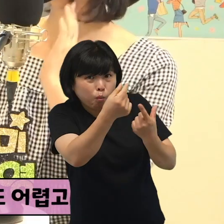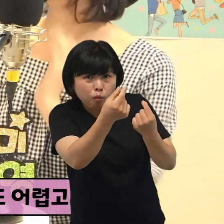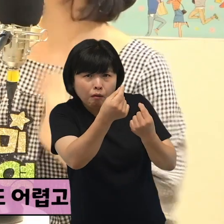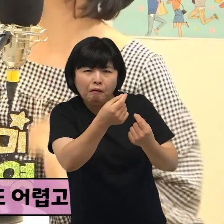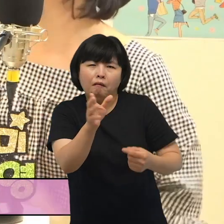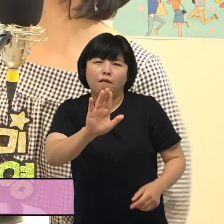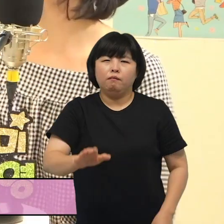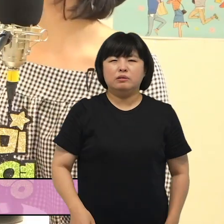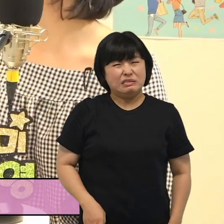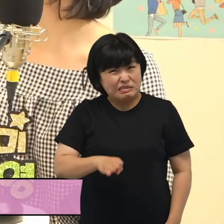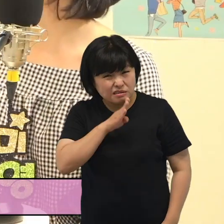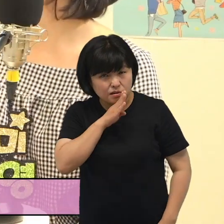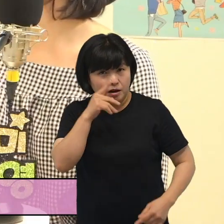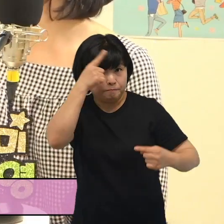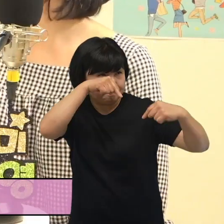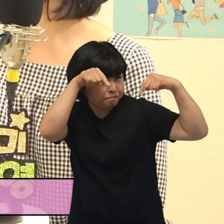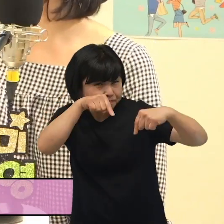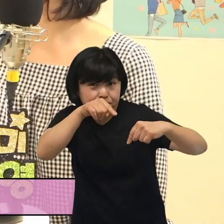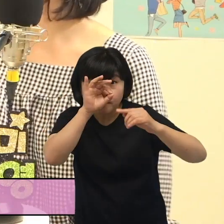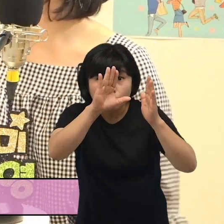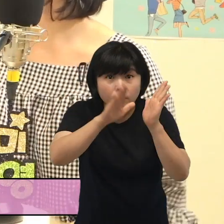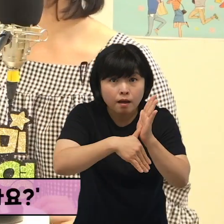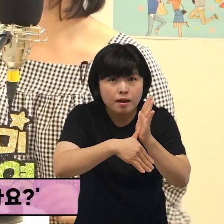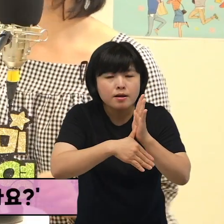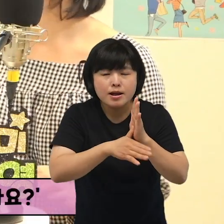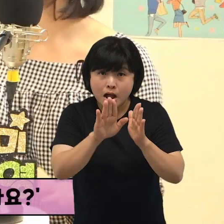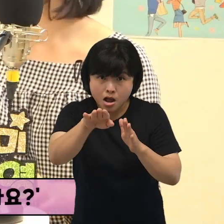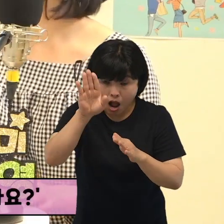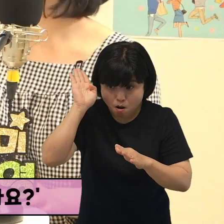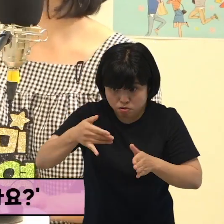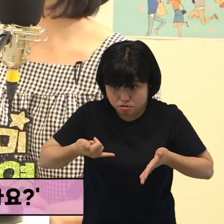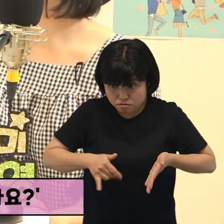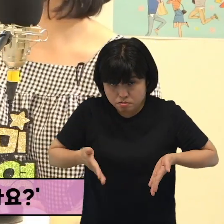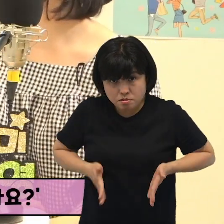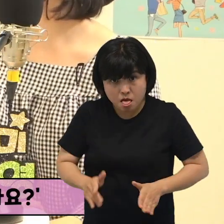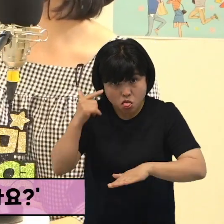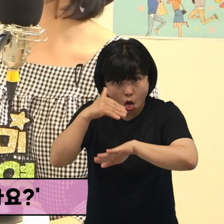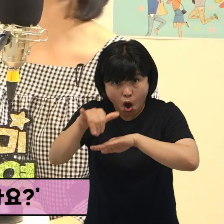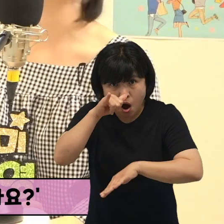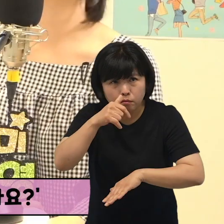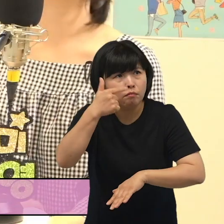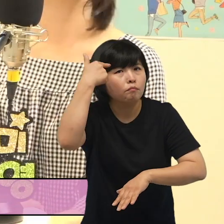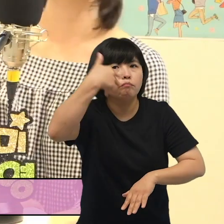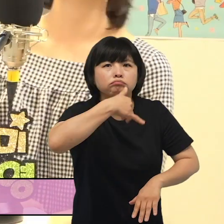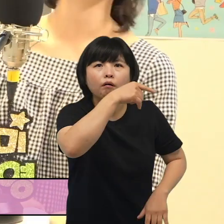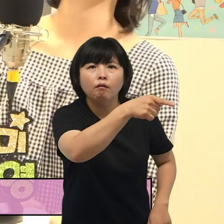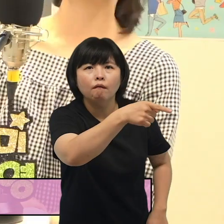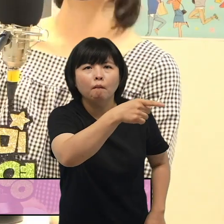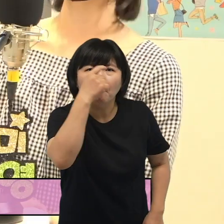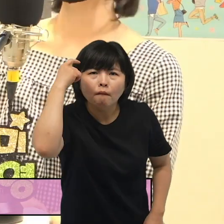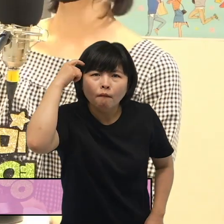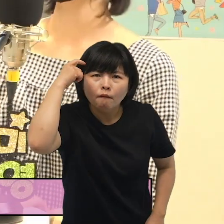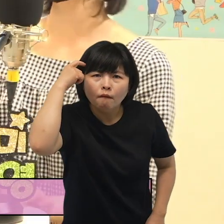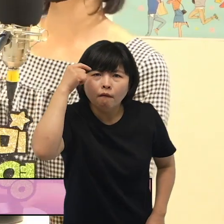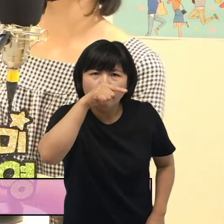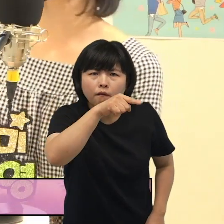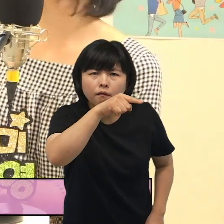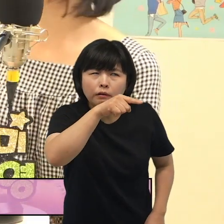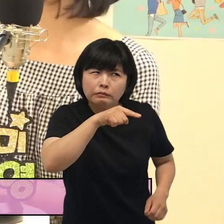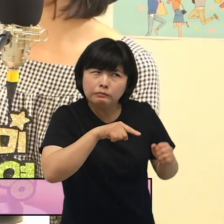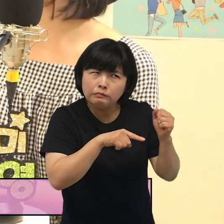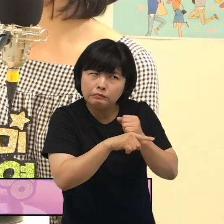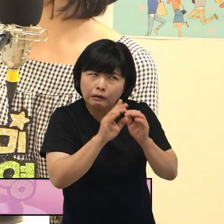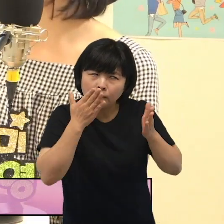꺼내기도 어렵고 그리고 정말로 뭐 회사 면접을 볼 때도 혹시 뭐 자녀 계획이 있으신가요? 이런 질문이 있을